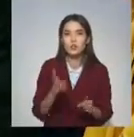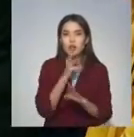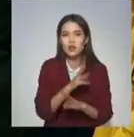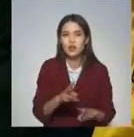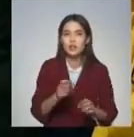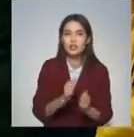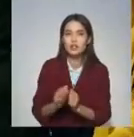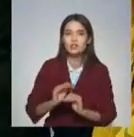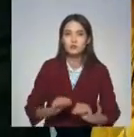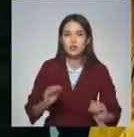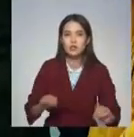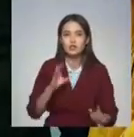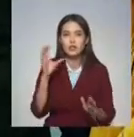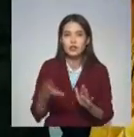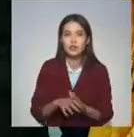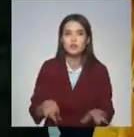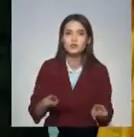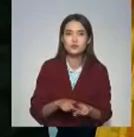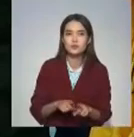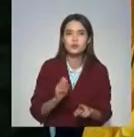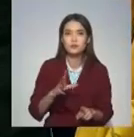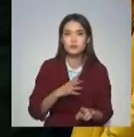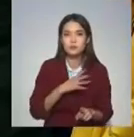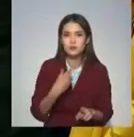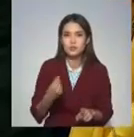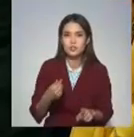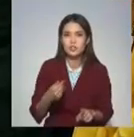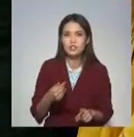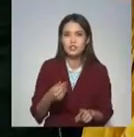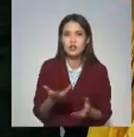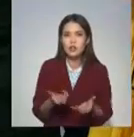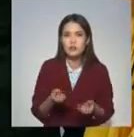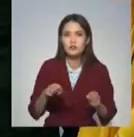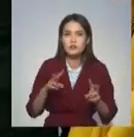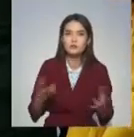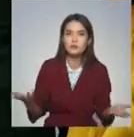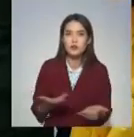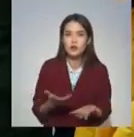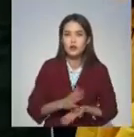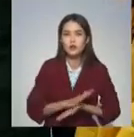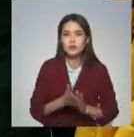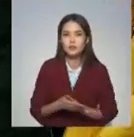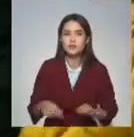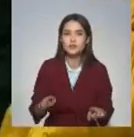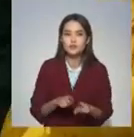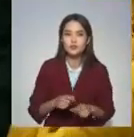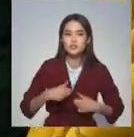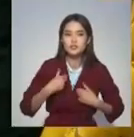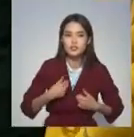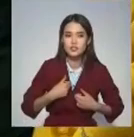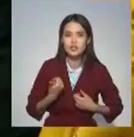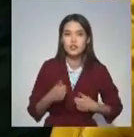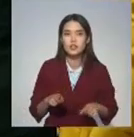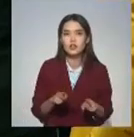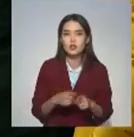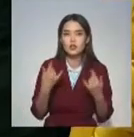жобаларға қолдау көрсетілуде және де оны алу үшін бізге қандай шаралар істеу керек екенін білгім келді. Және